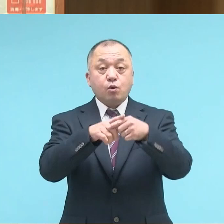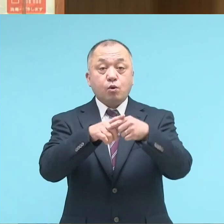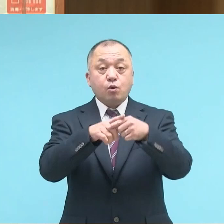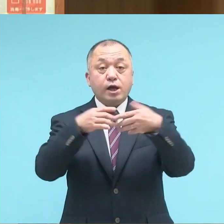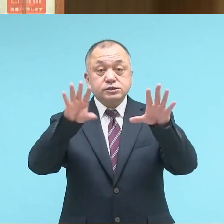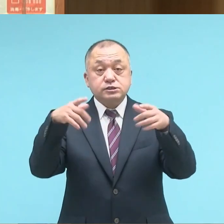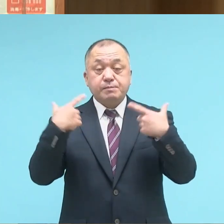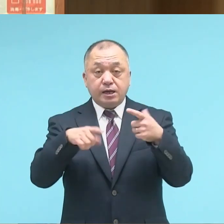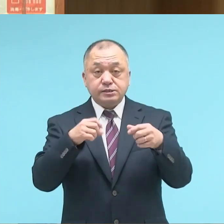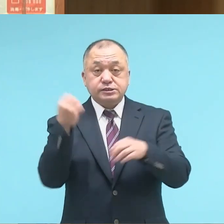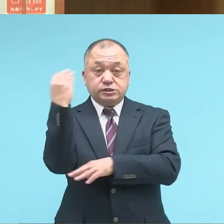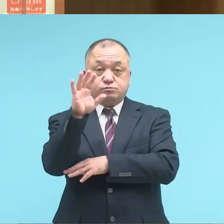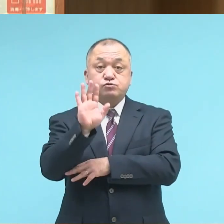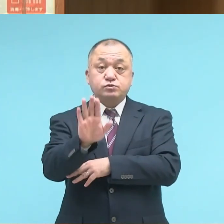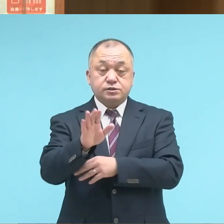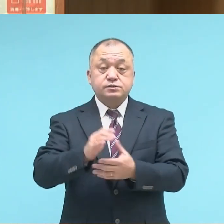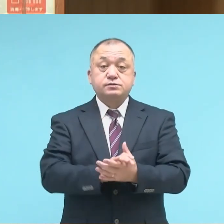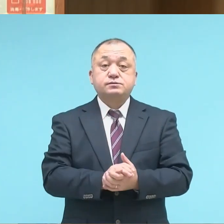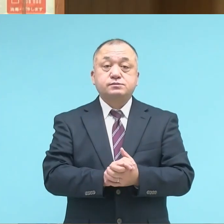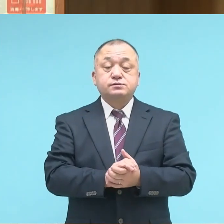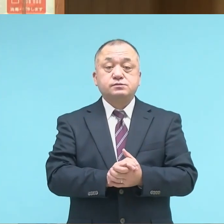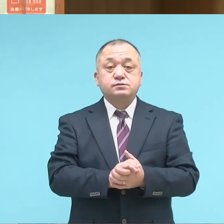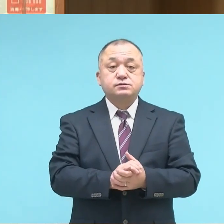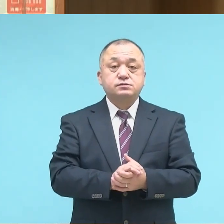高津毎日新聞の記者の奥野と申します。